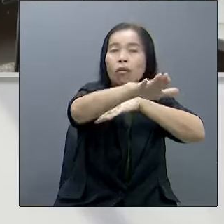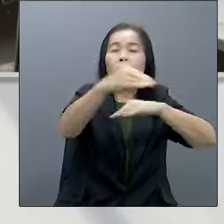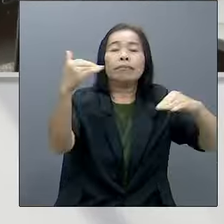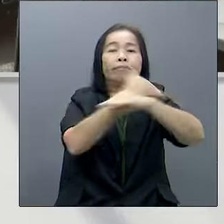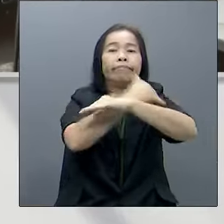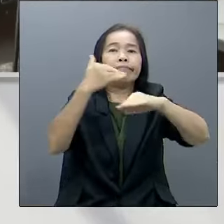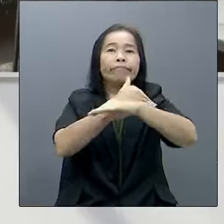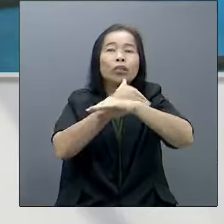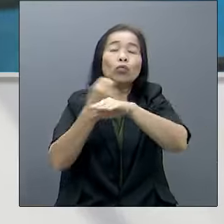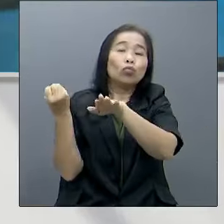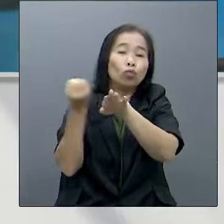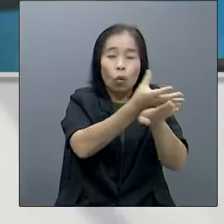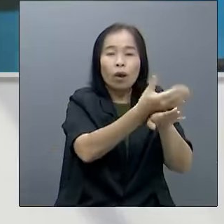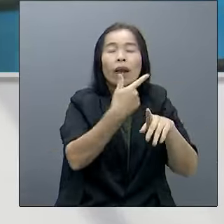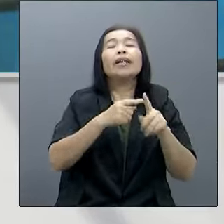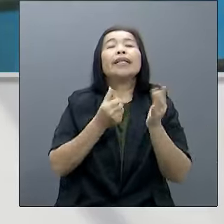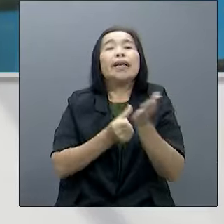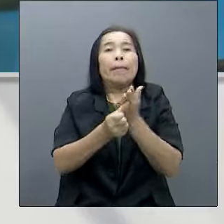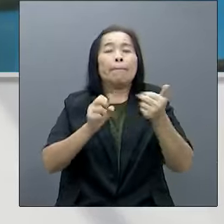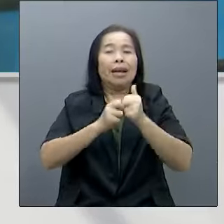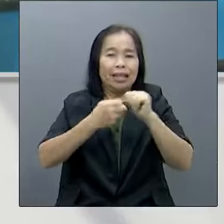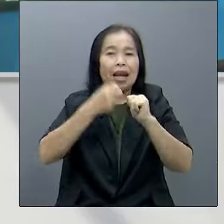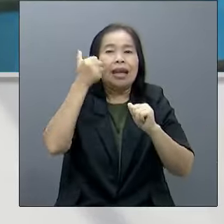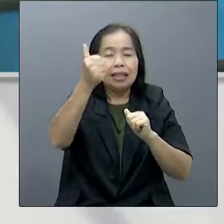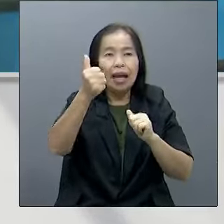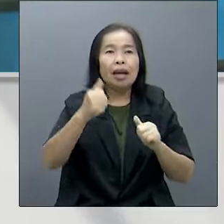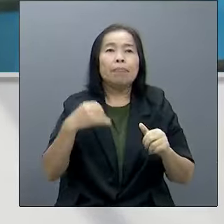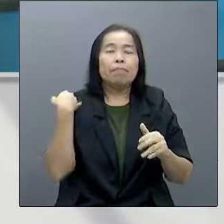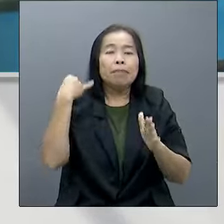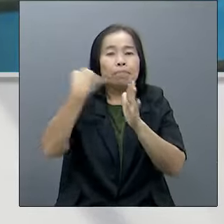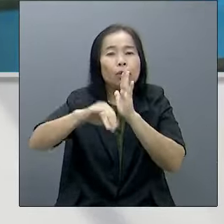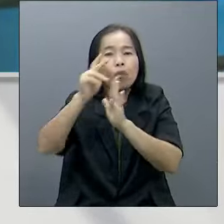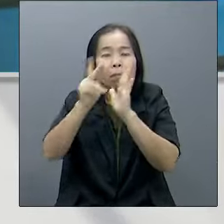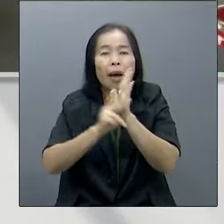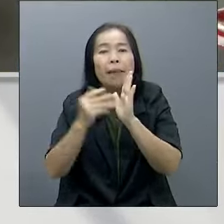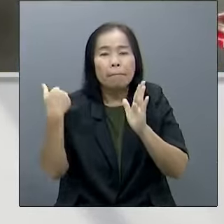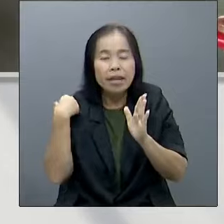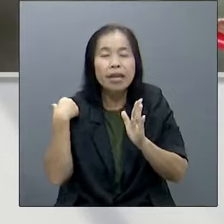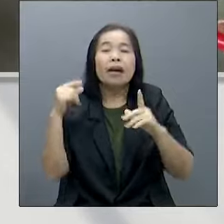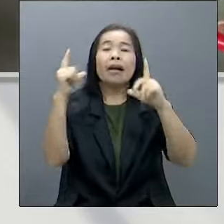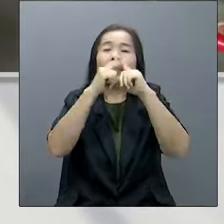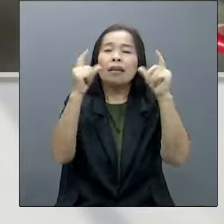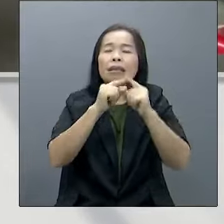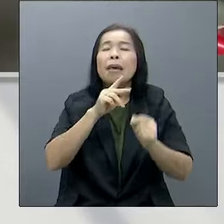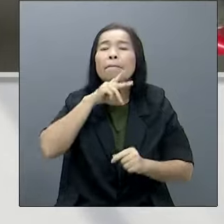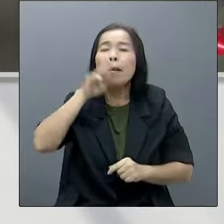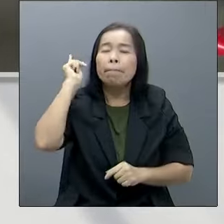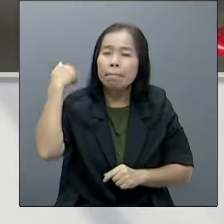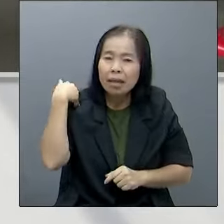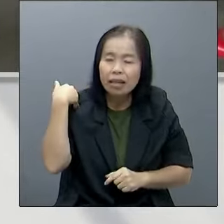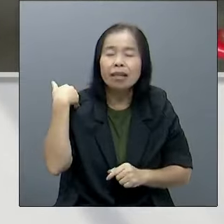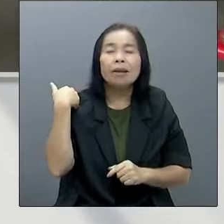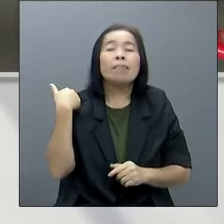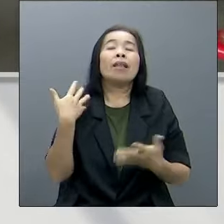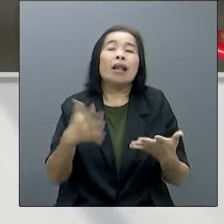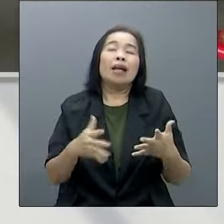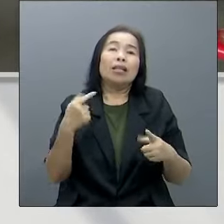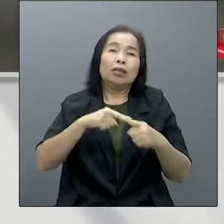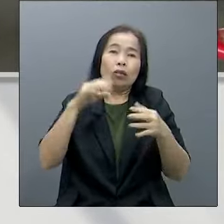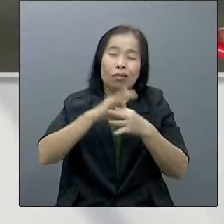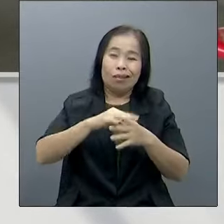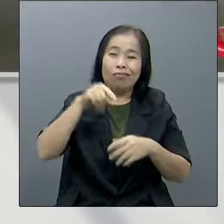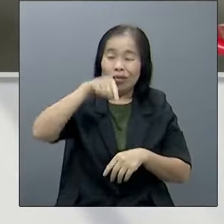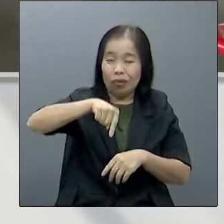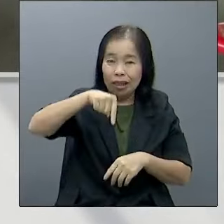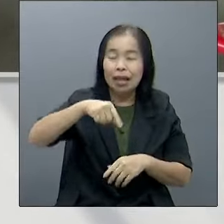ออกเท่านั้นก็ช่วยแ้ปัญหาวิผิดกดหมายแท็ซี่เถือนกัได้ ปัญหาอก็แ้ได้เหือนกันที่บริเวณพ้ที่ขาเข